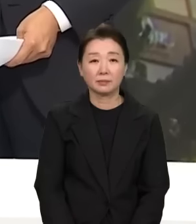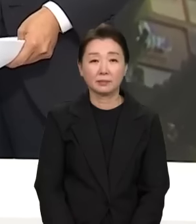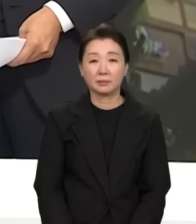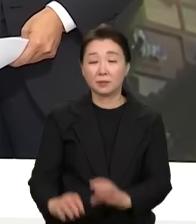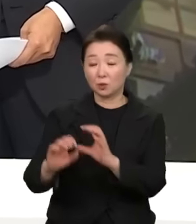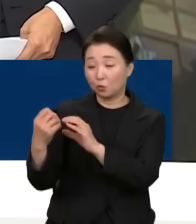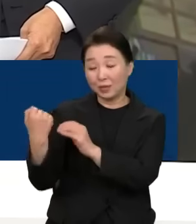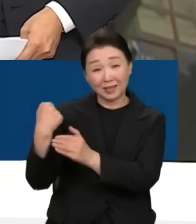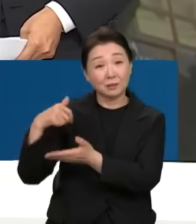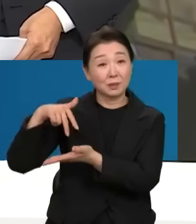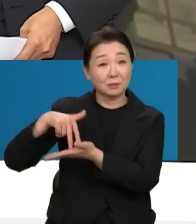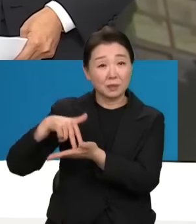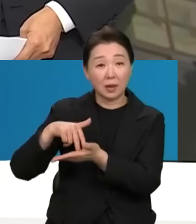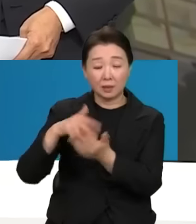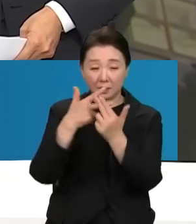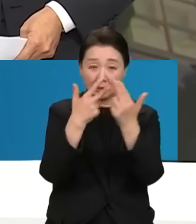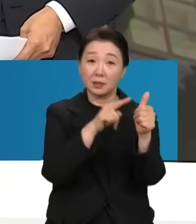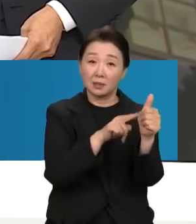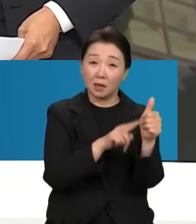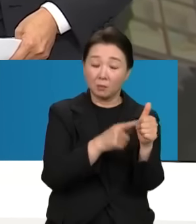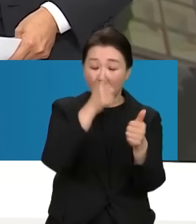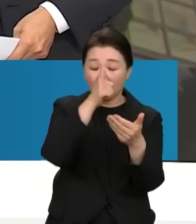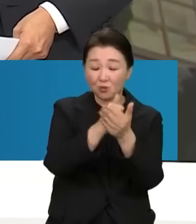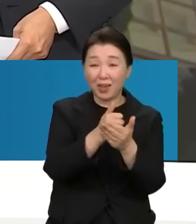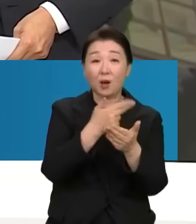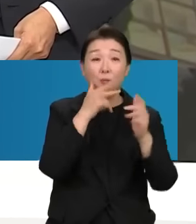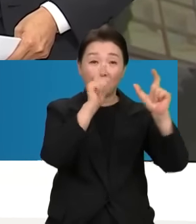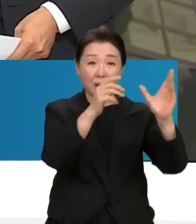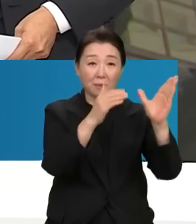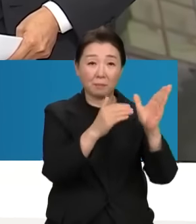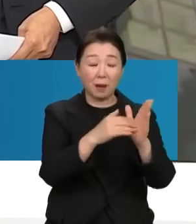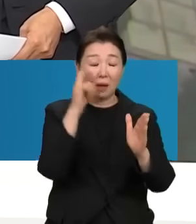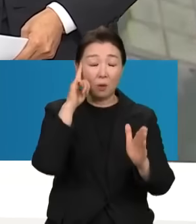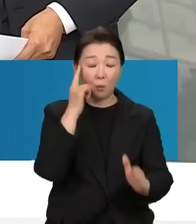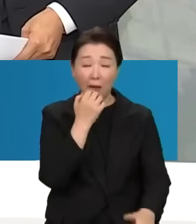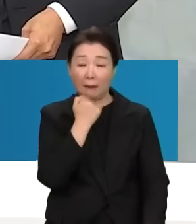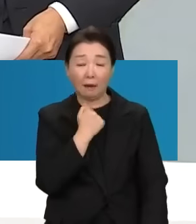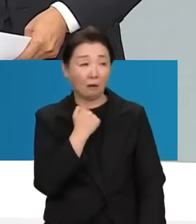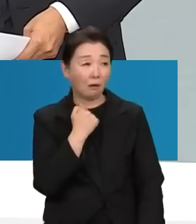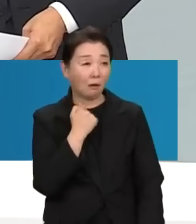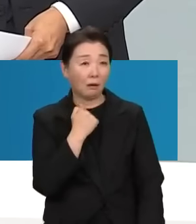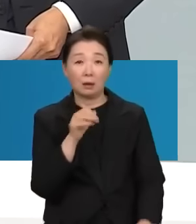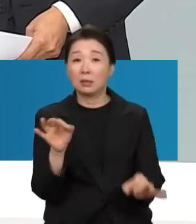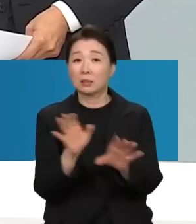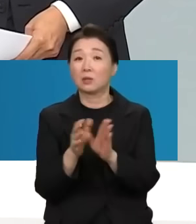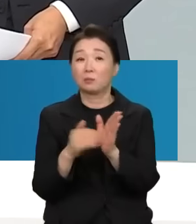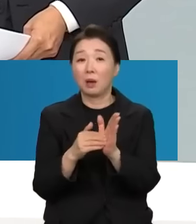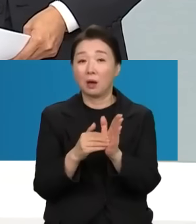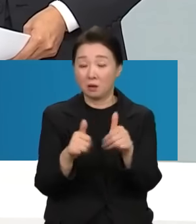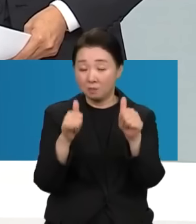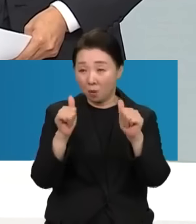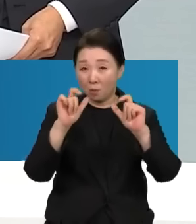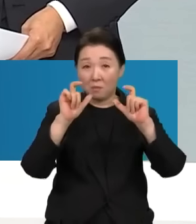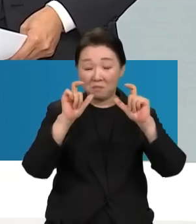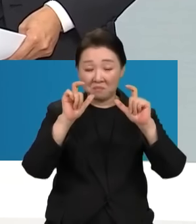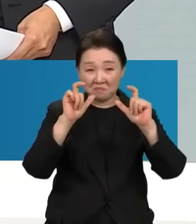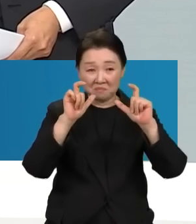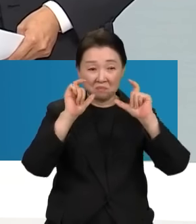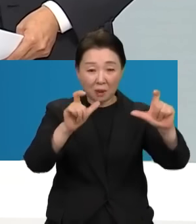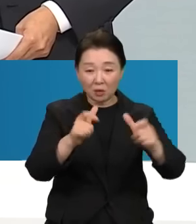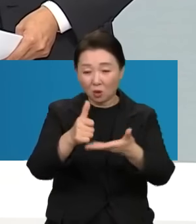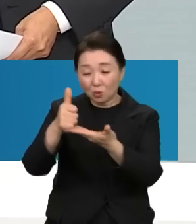반면 국민의힘에선 이재명 대표의 무죄 선고로 반사 이익이 사라졌단 말이 나오고 있습니다. 법원 판결을